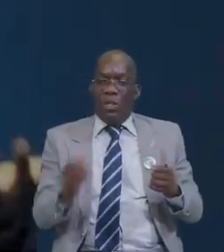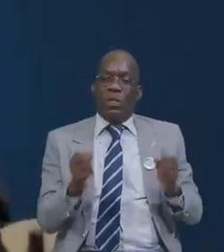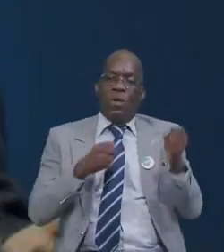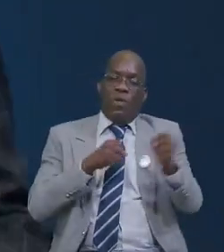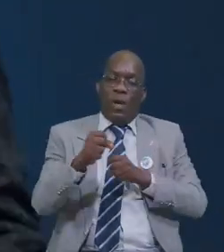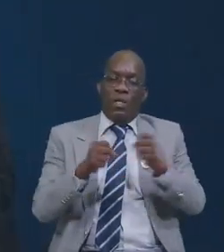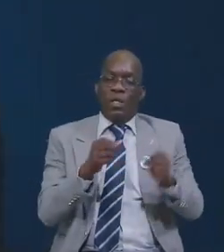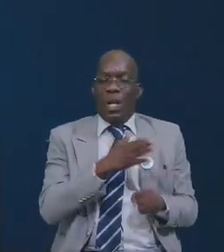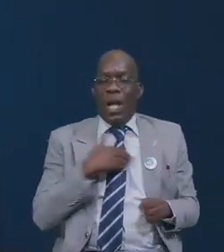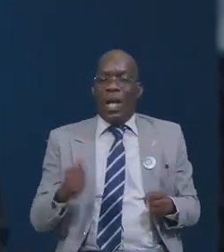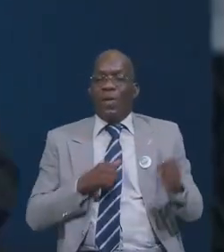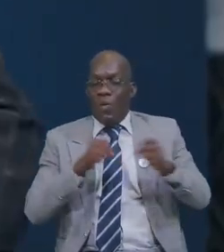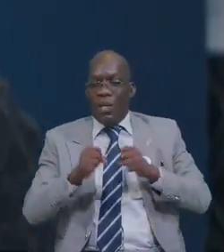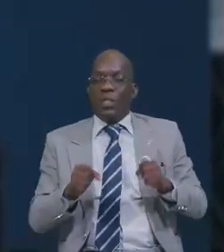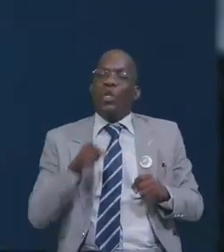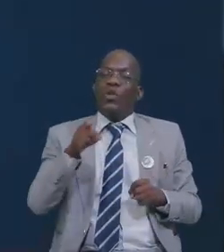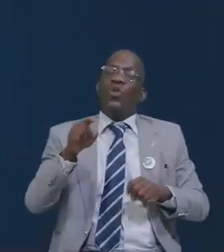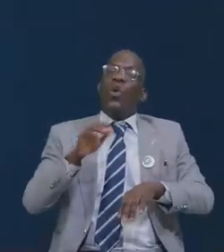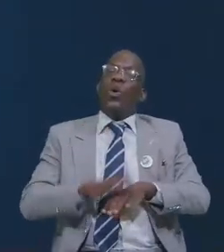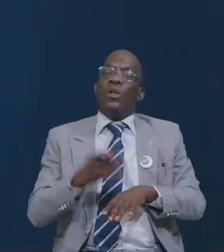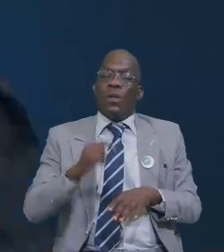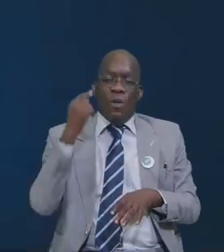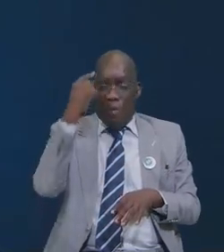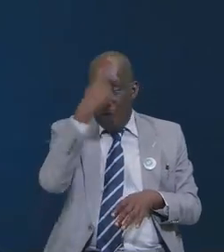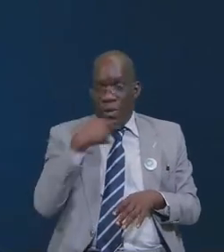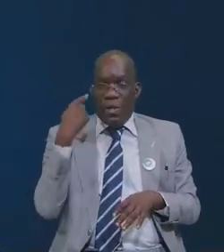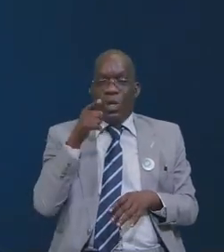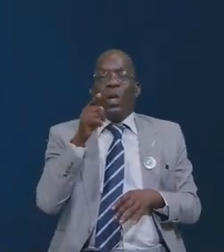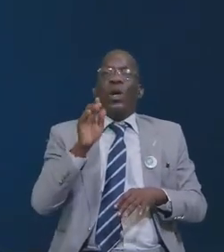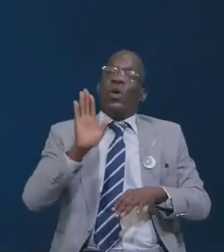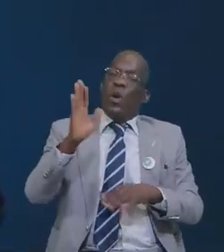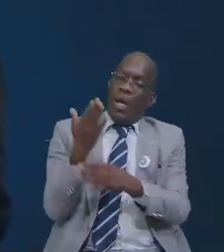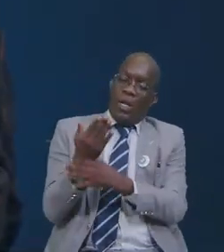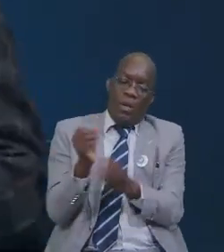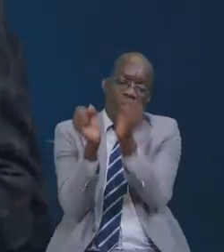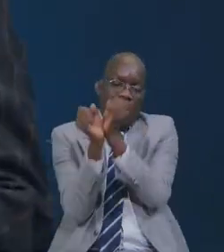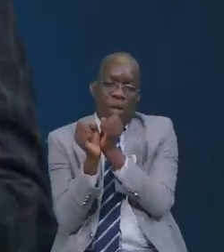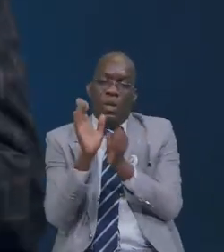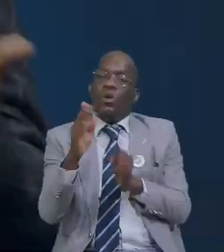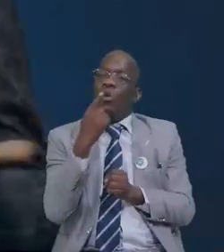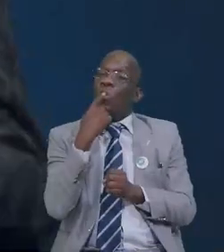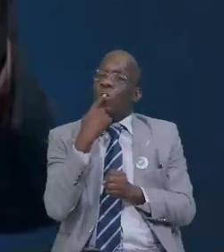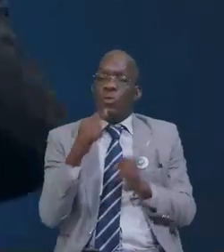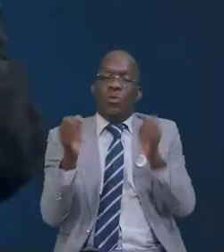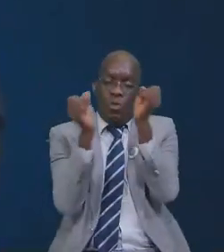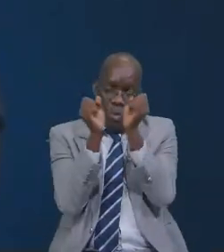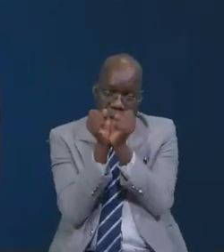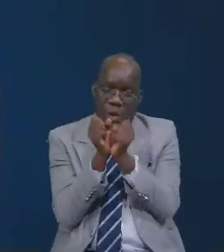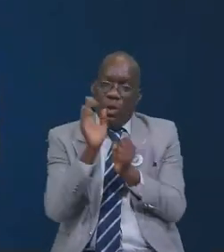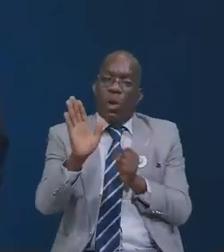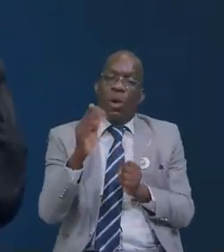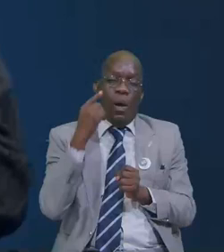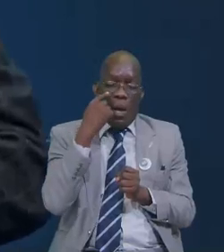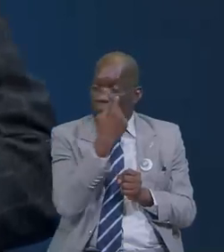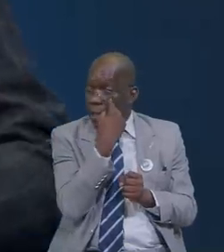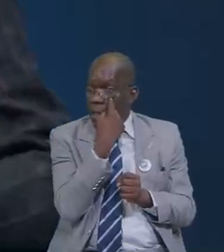te boxe au visage, sur le ventre et partout. Et tu es lié, les mains sont attachées, ta bouche est fermée